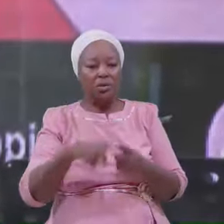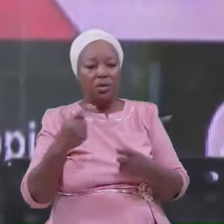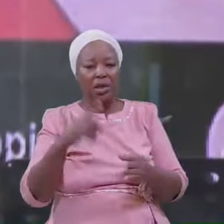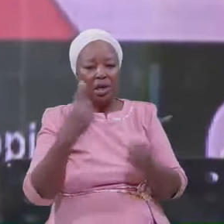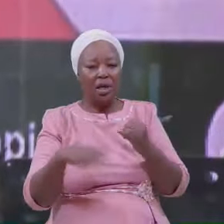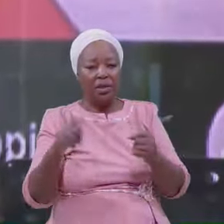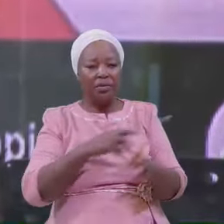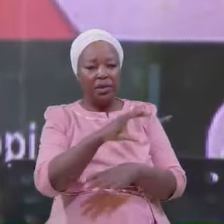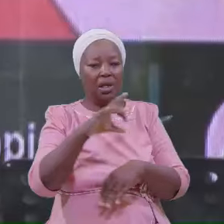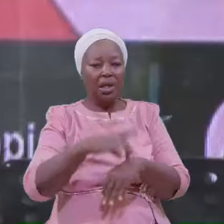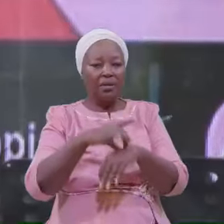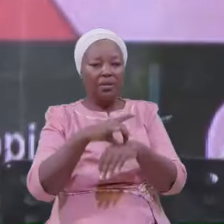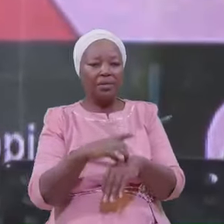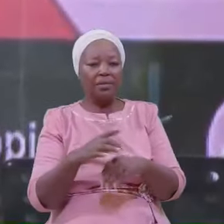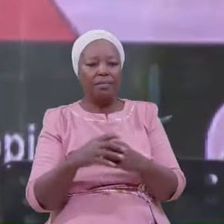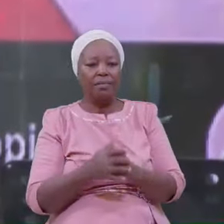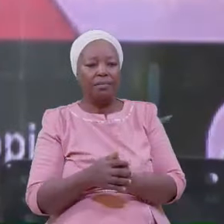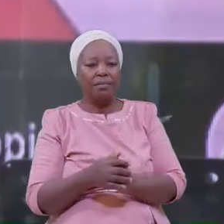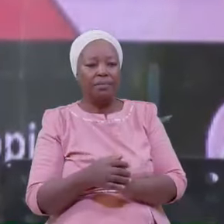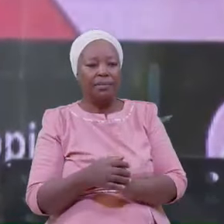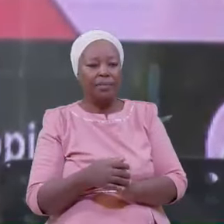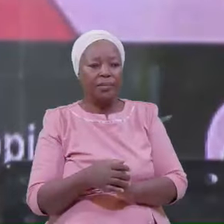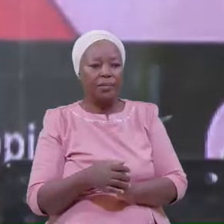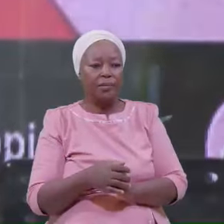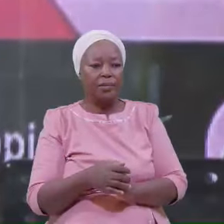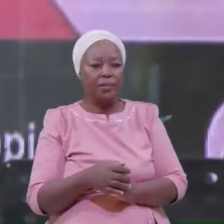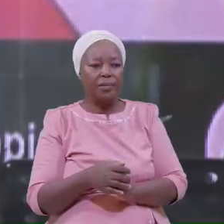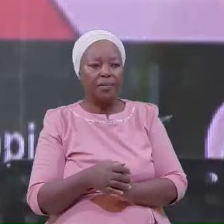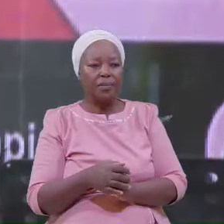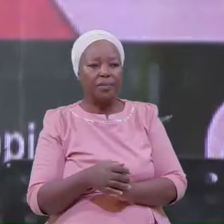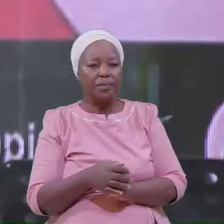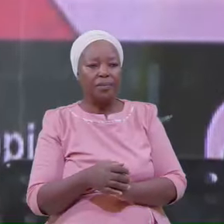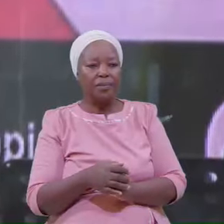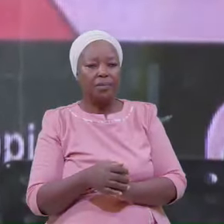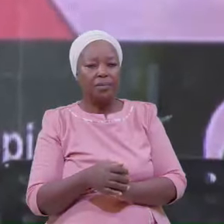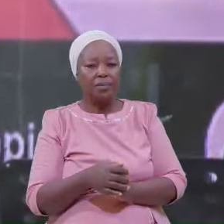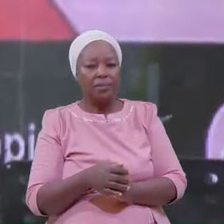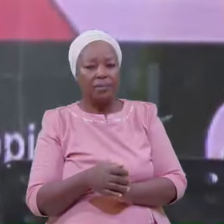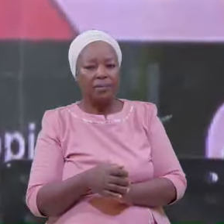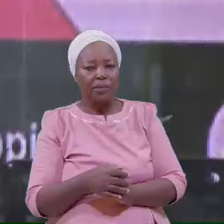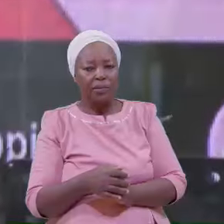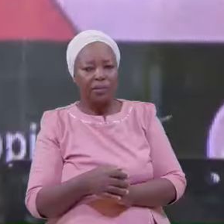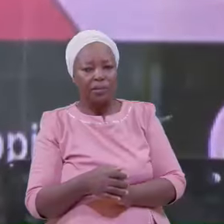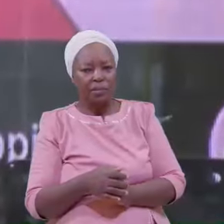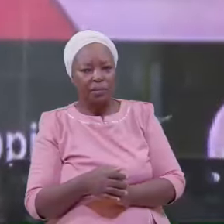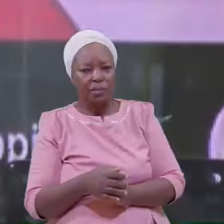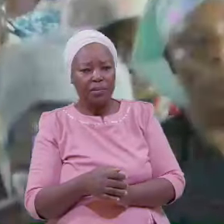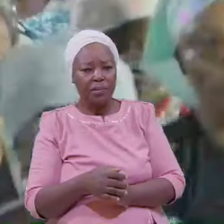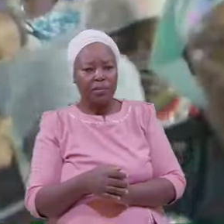Upang ang lahat ng mga tao sa buong mundo ay magkaroon ng kaligtasan. Look at the next verse there in verse